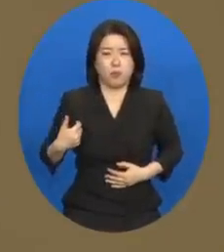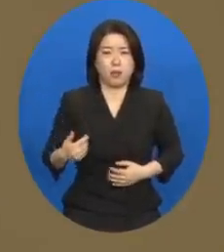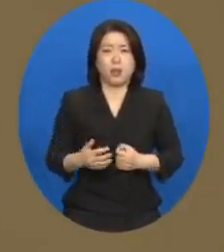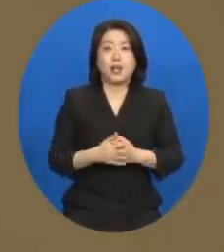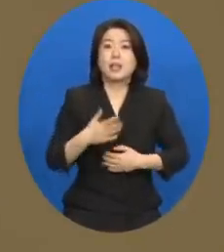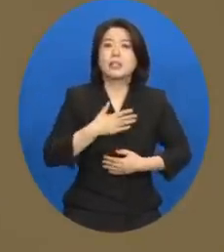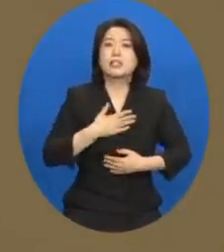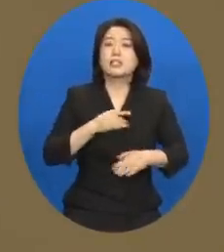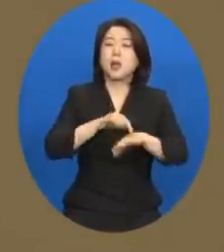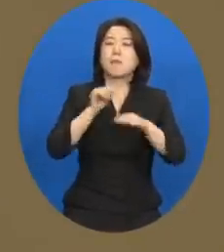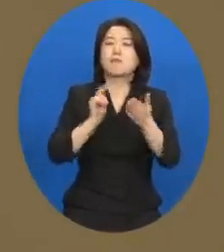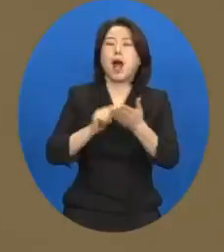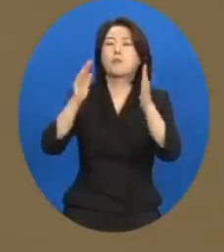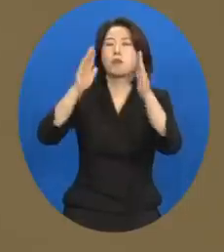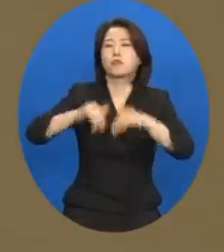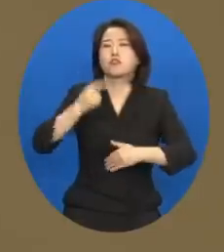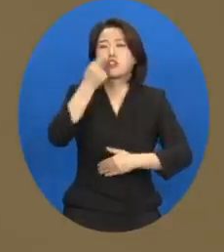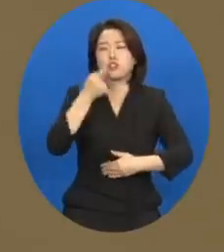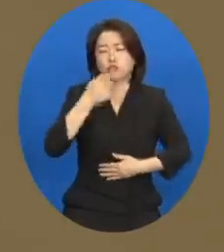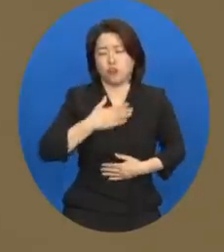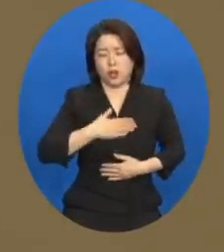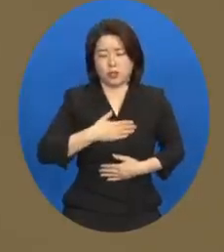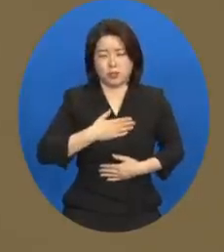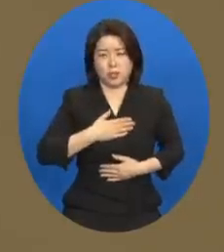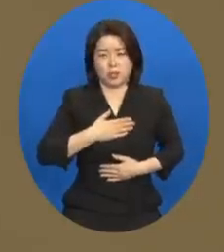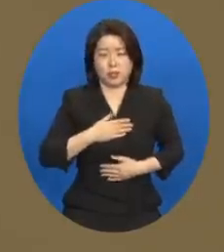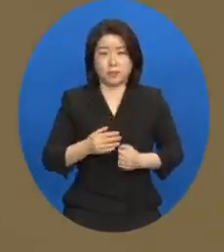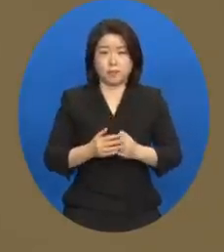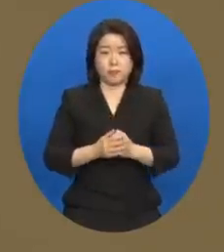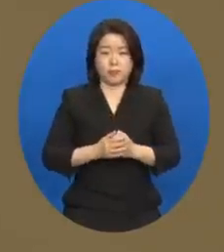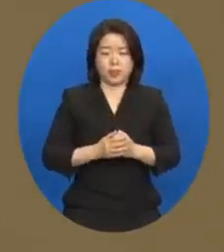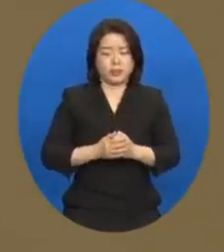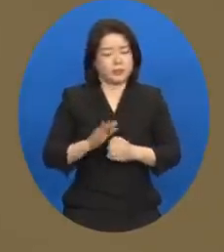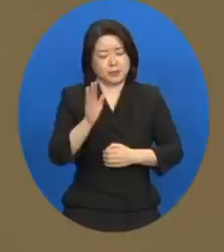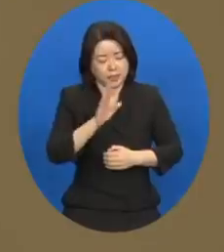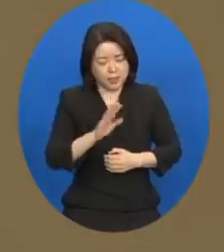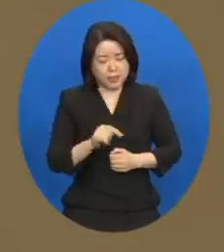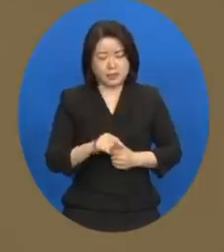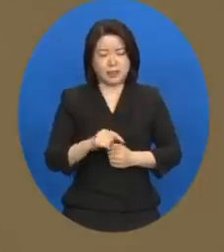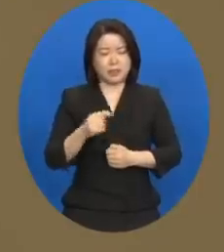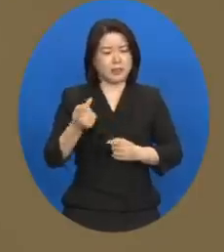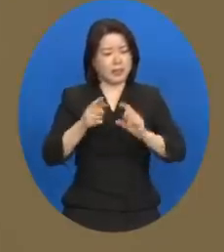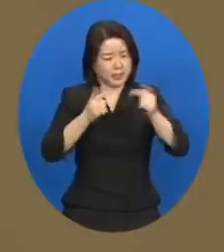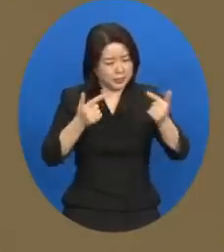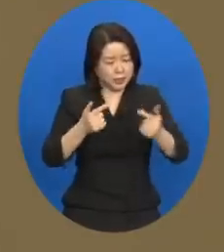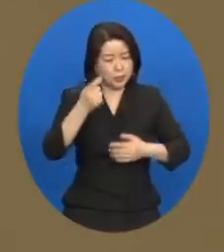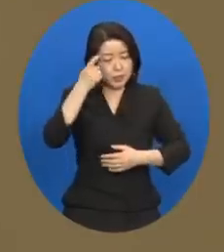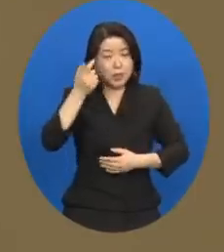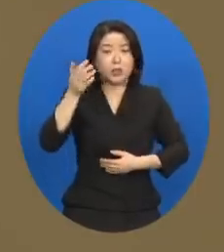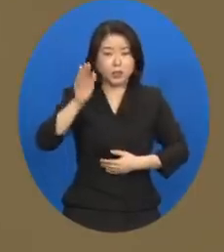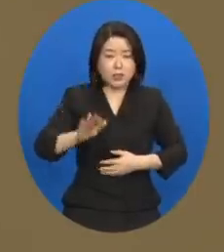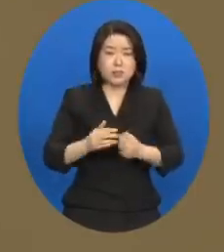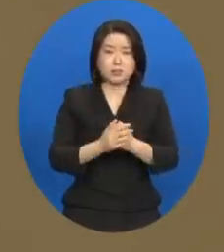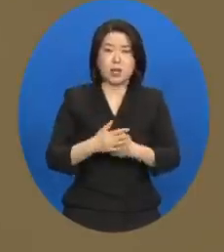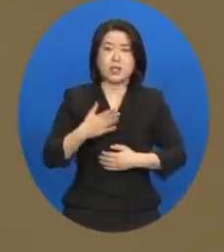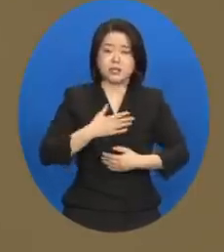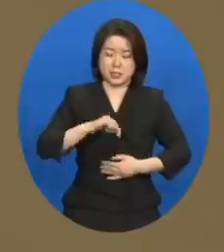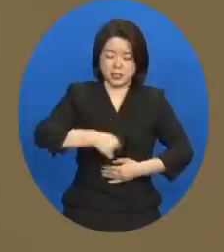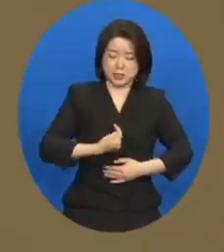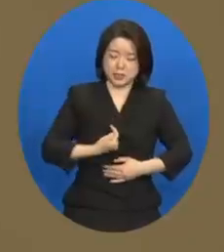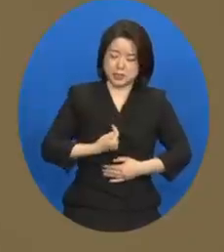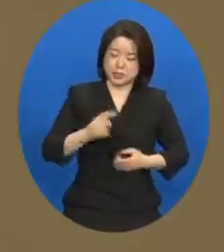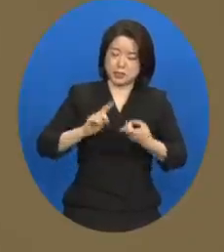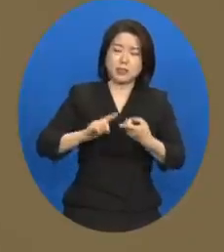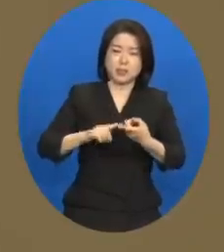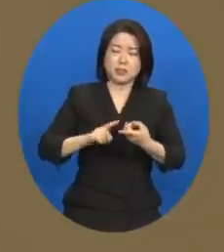저는 제 마음이 무너진 줄 알았습니다. 그렇지 않다고 그렇게 생각하면서도 제가 저 자신에